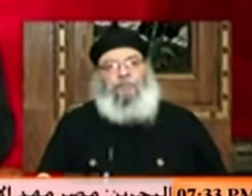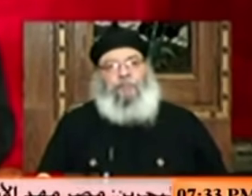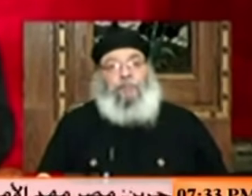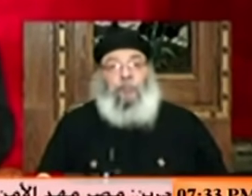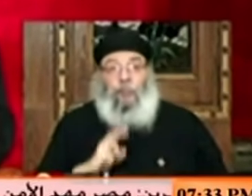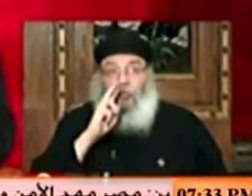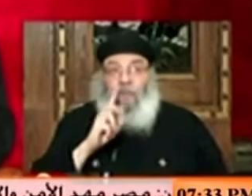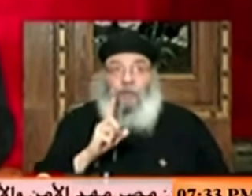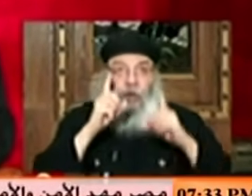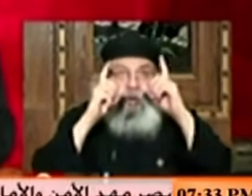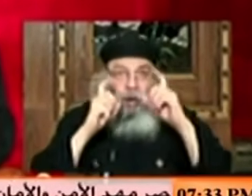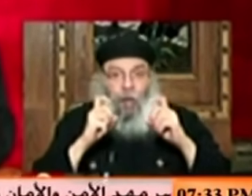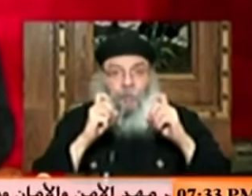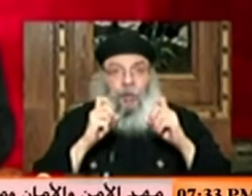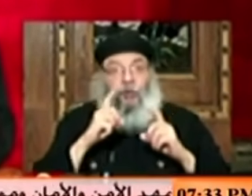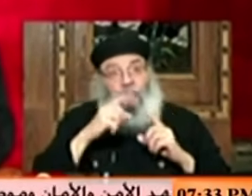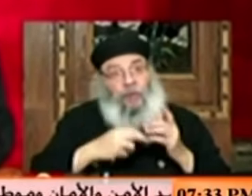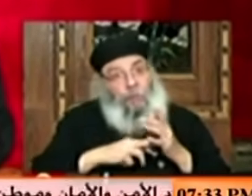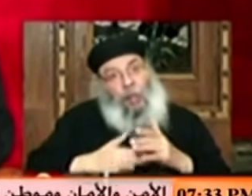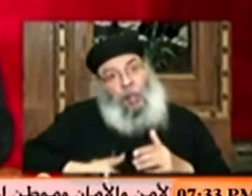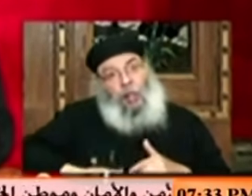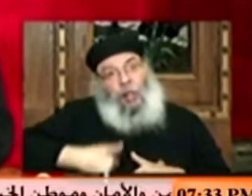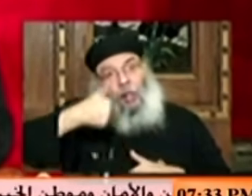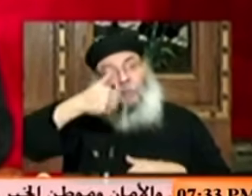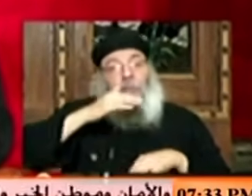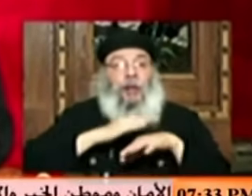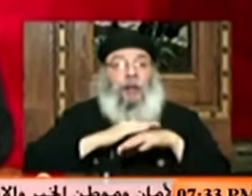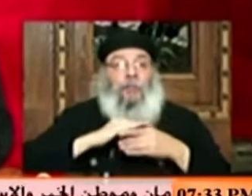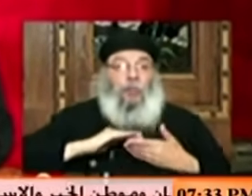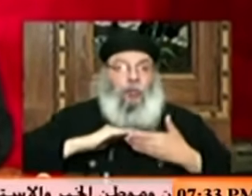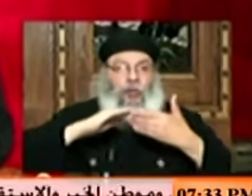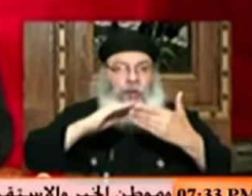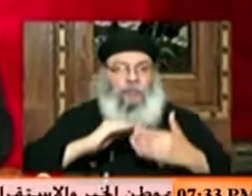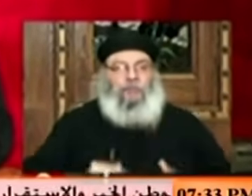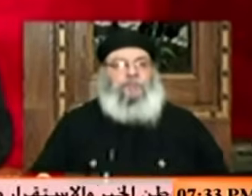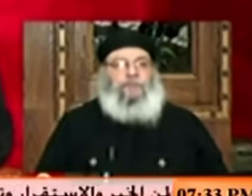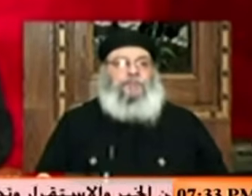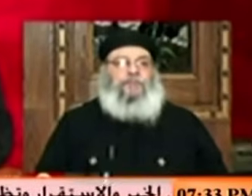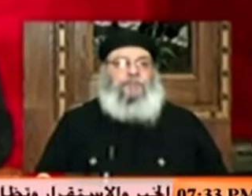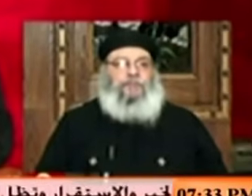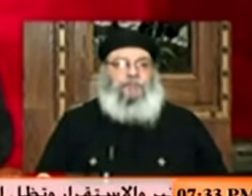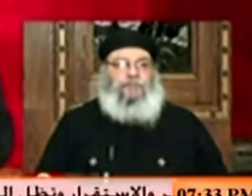للرحمه بص للخير بص للخدمه اللي